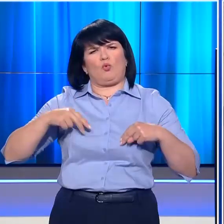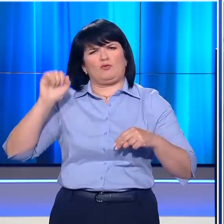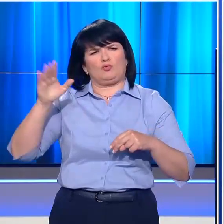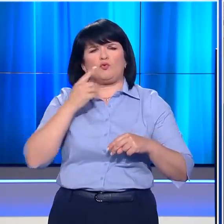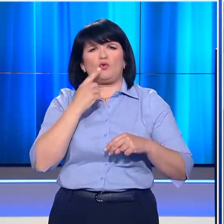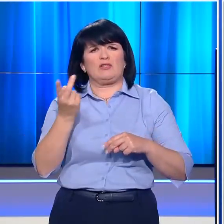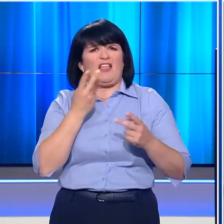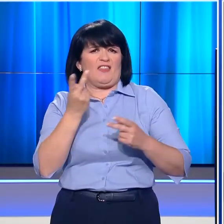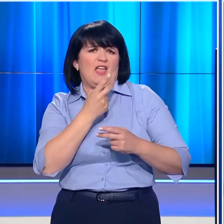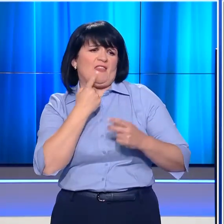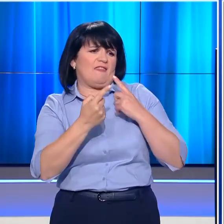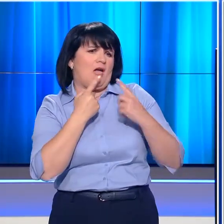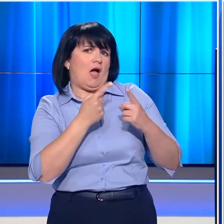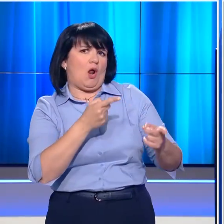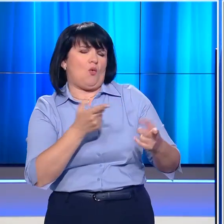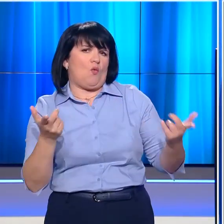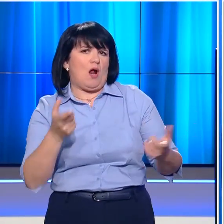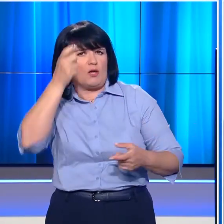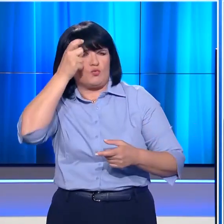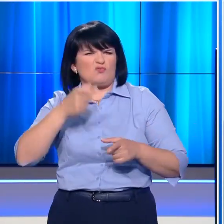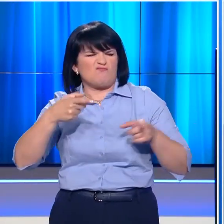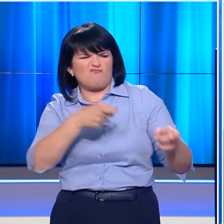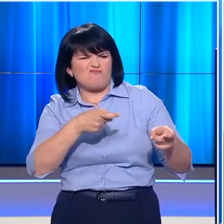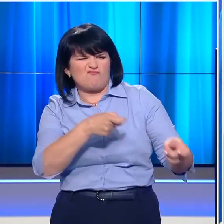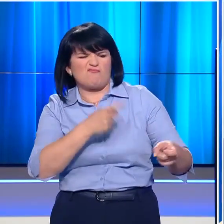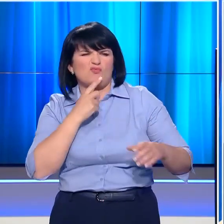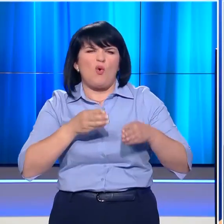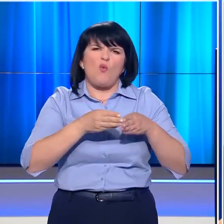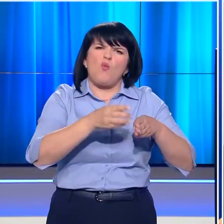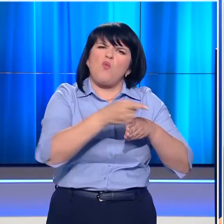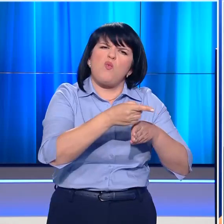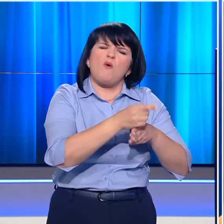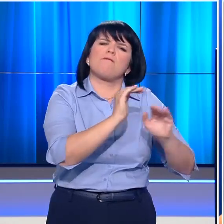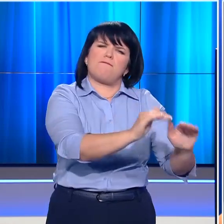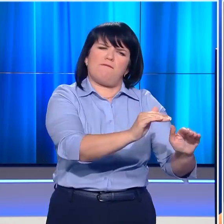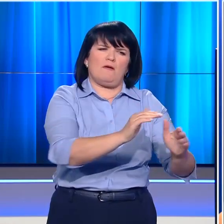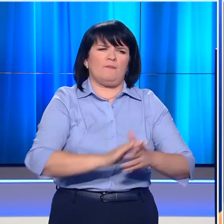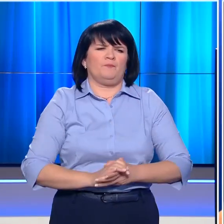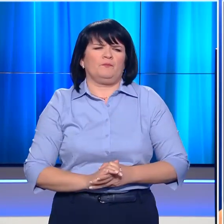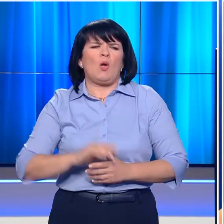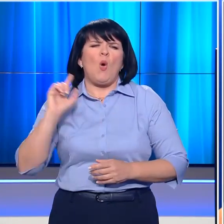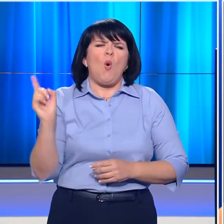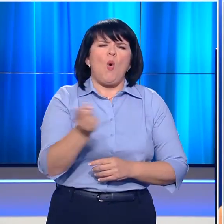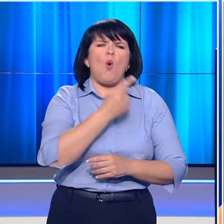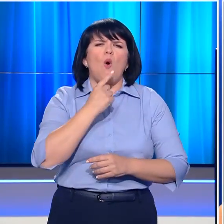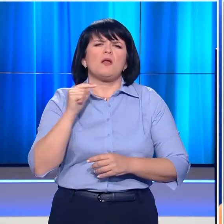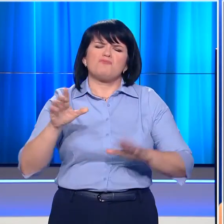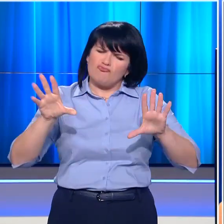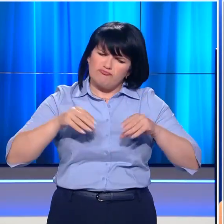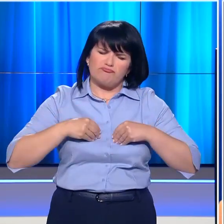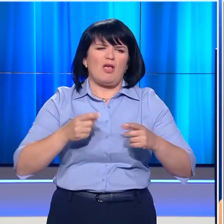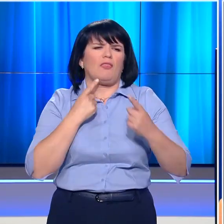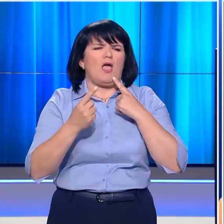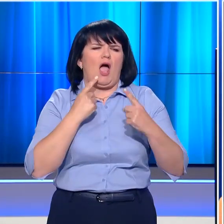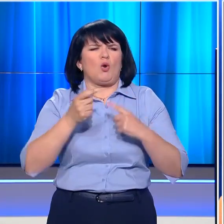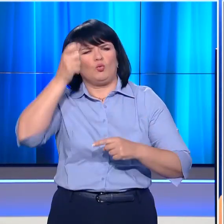ανάμεσα στις δύο πλευρές, την ίδια στιγμή βέβαια που η τουρκική εκβιαστική πολιτική των κανονιοφόρων συνεχίζεται. We are always open to dialogue,